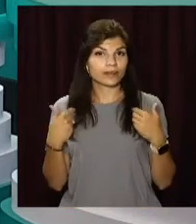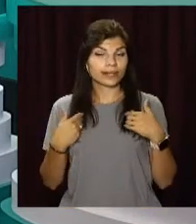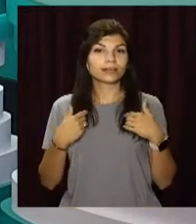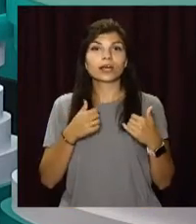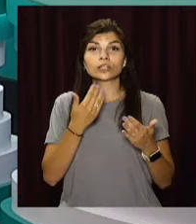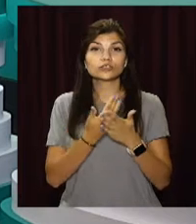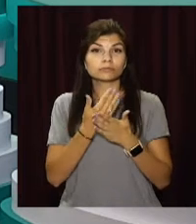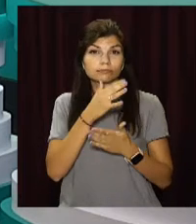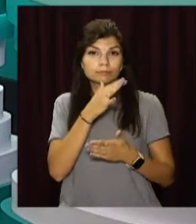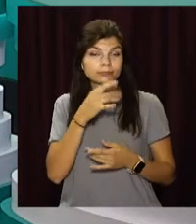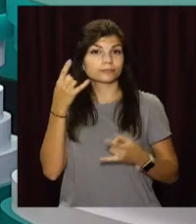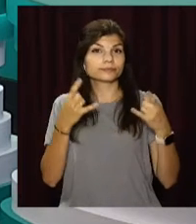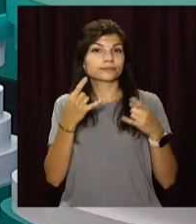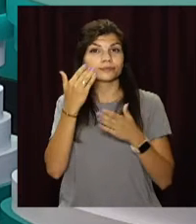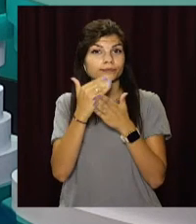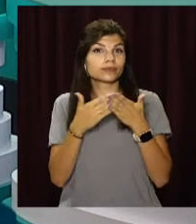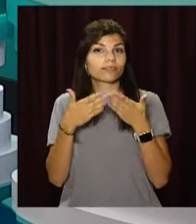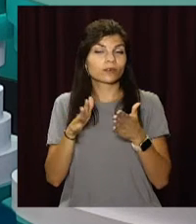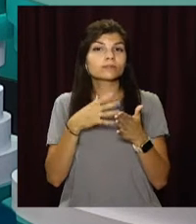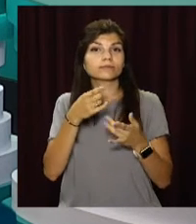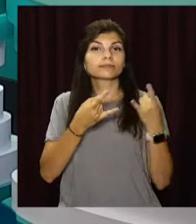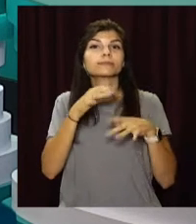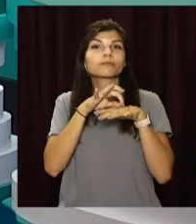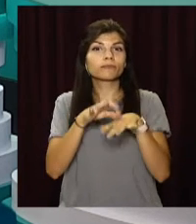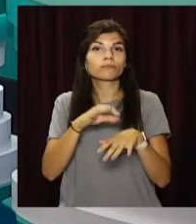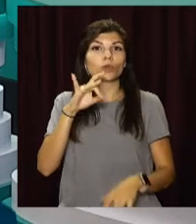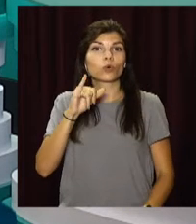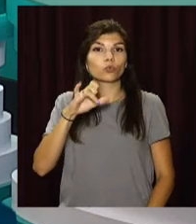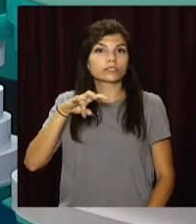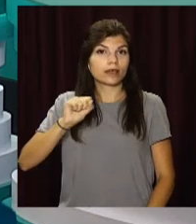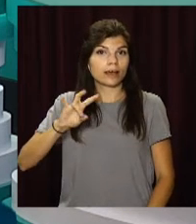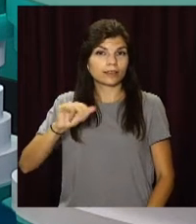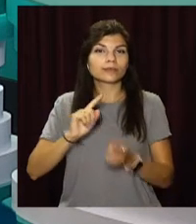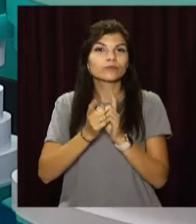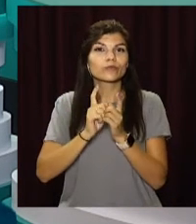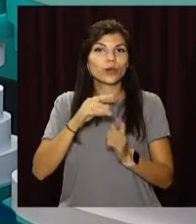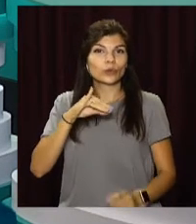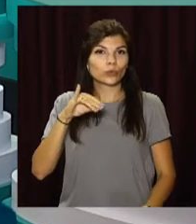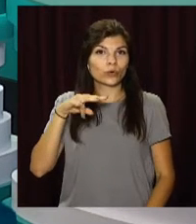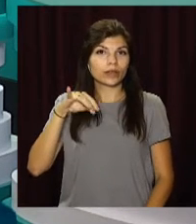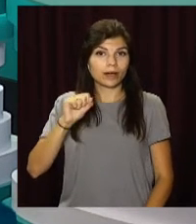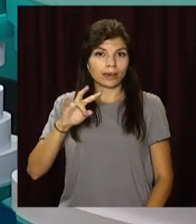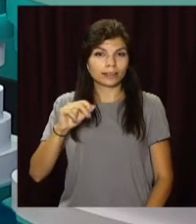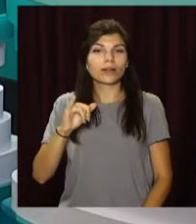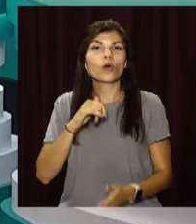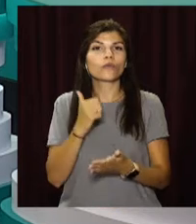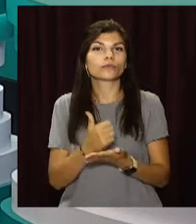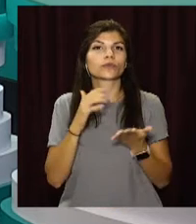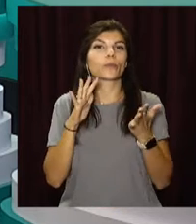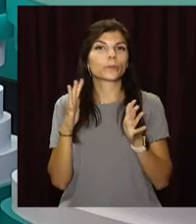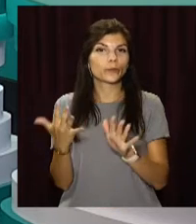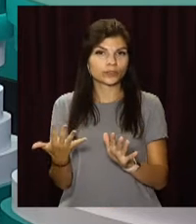Вітаю, час новини на відкритому. У студії для вас працюють Руслана Козиряцька та сурдоперекладачка Юліана Пуговкіна. І про